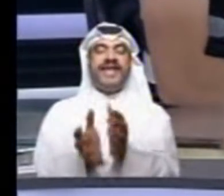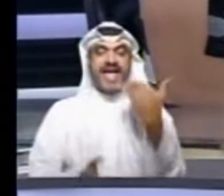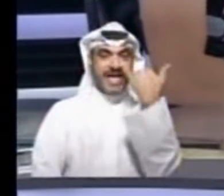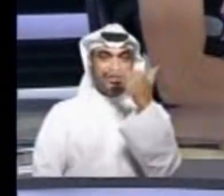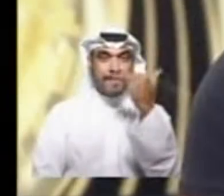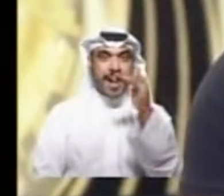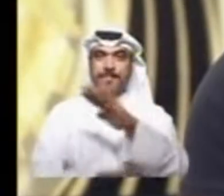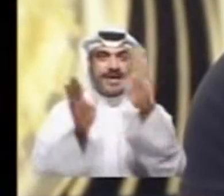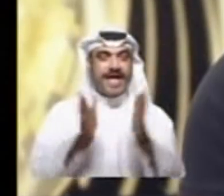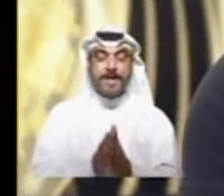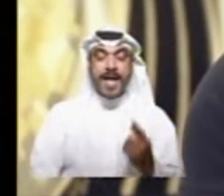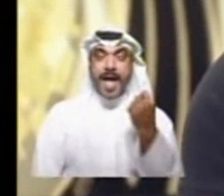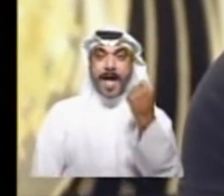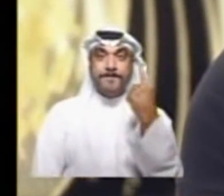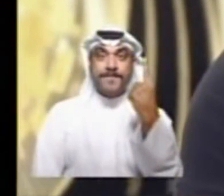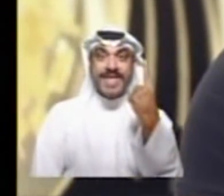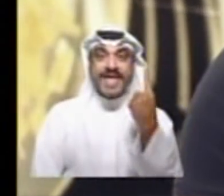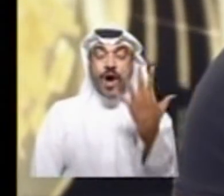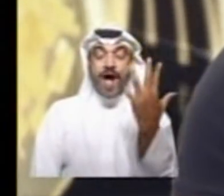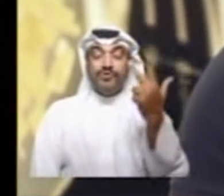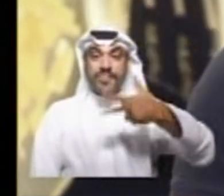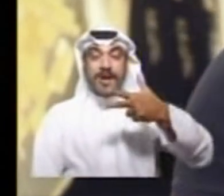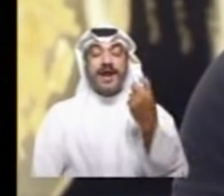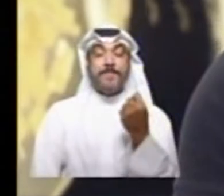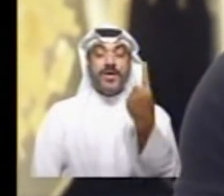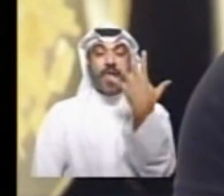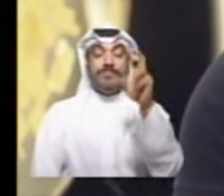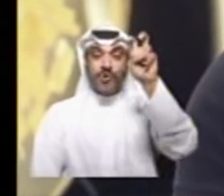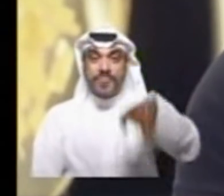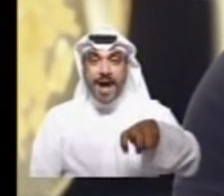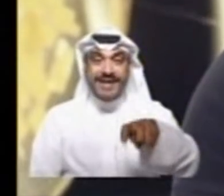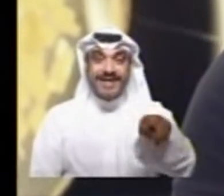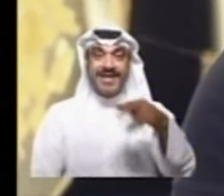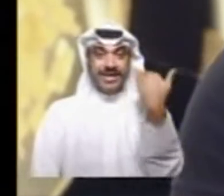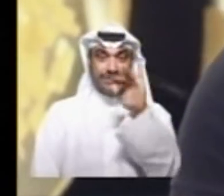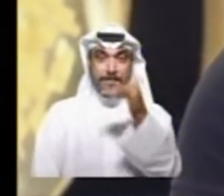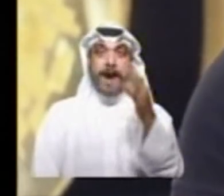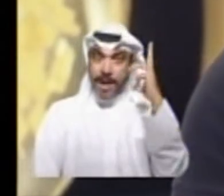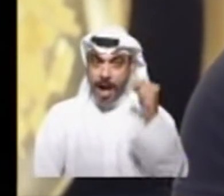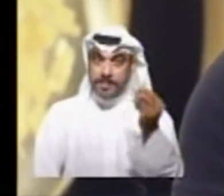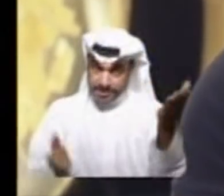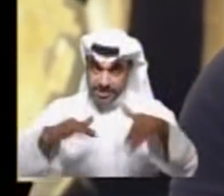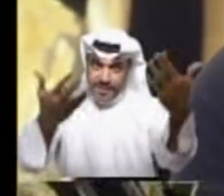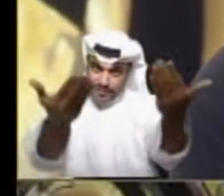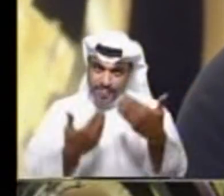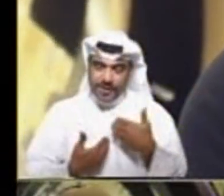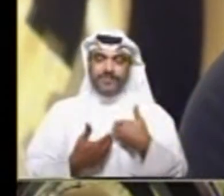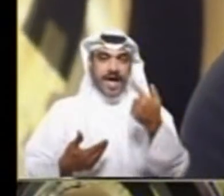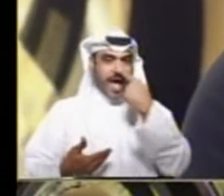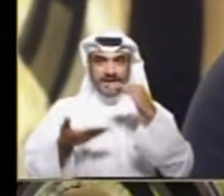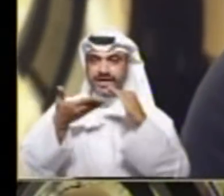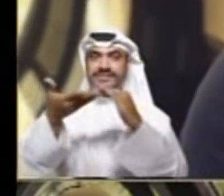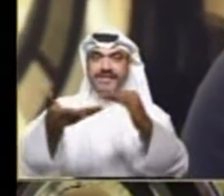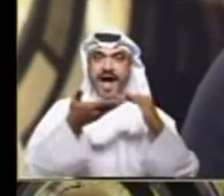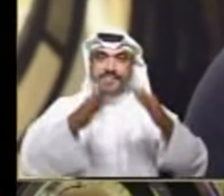وصل عددنا الى 185 شخص قابل للزيادة. الفريق التطوعي اللي احنا انشأناه يساعد رواد البر